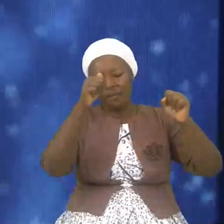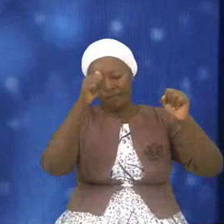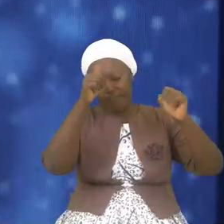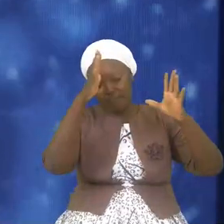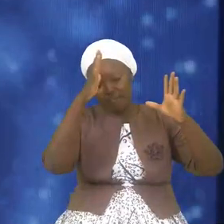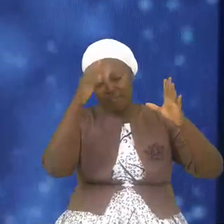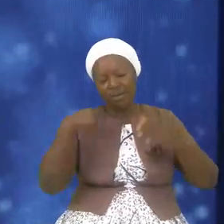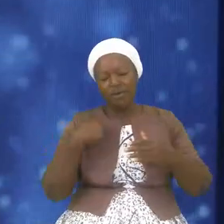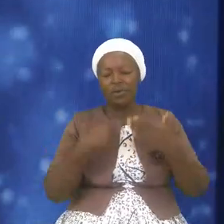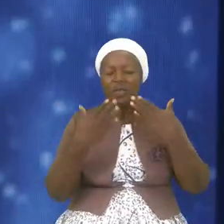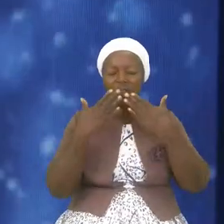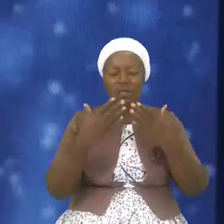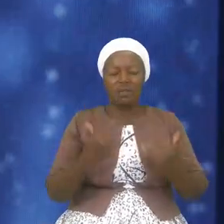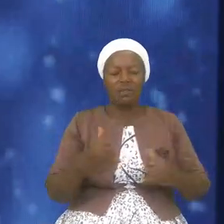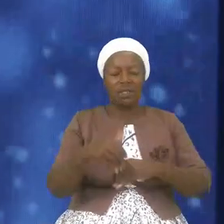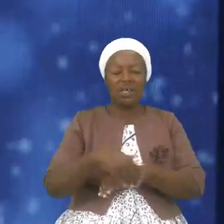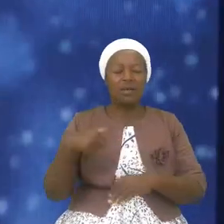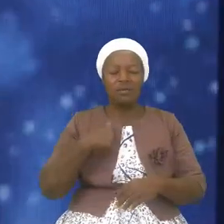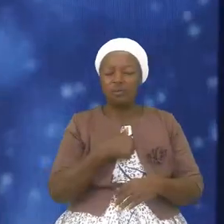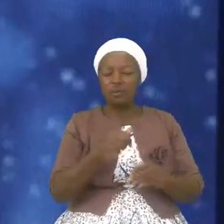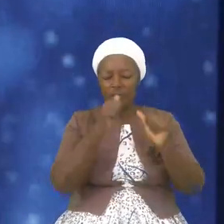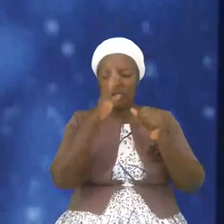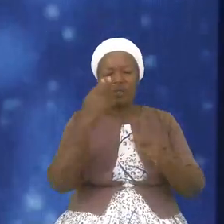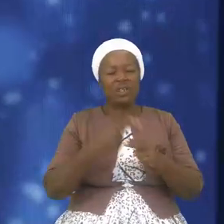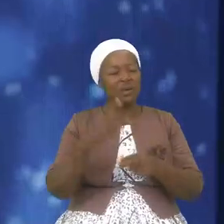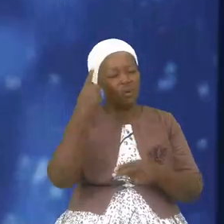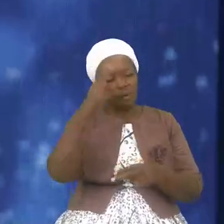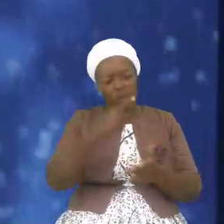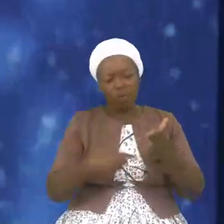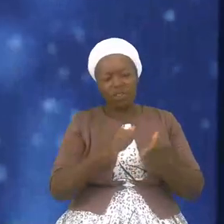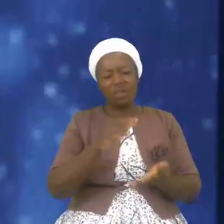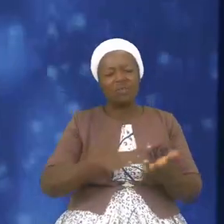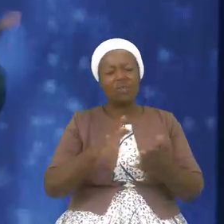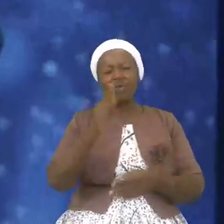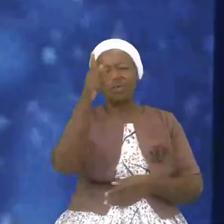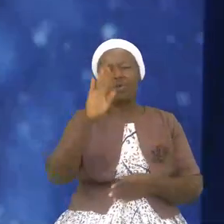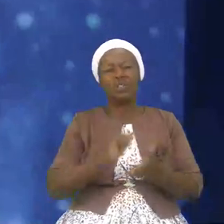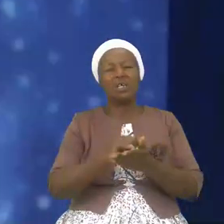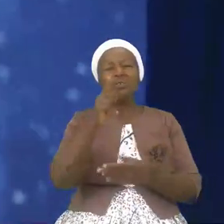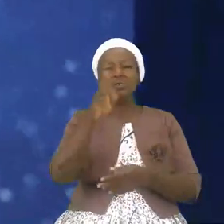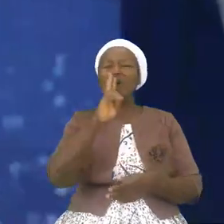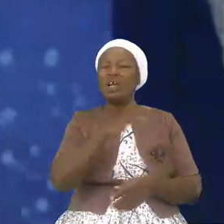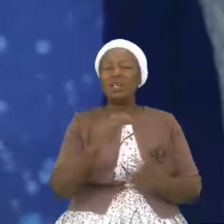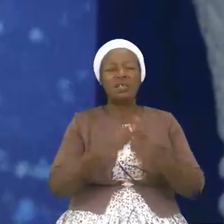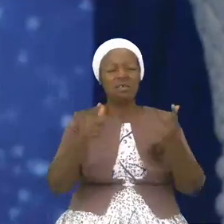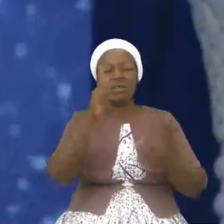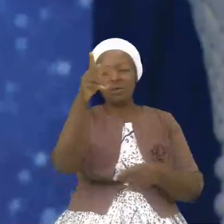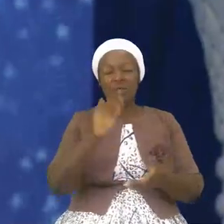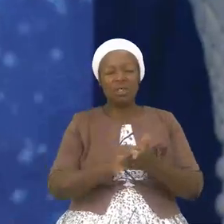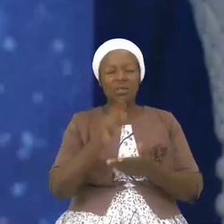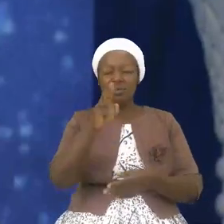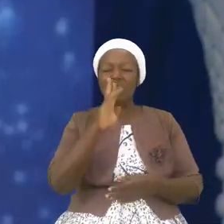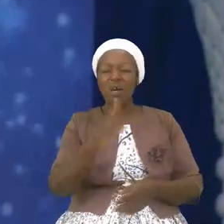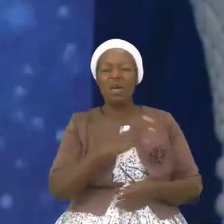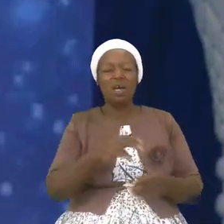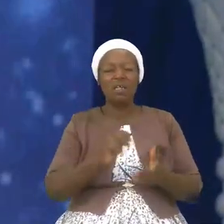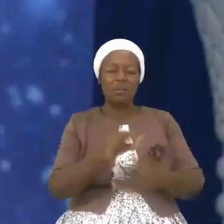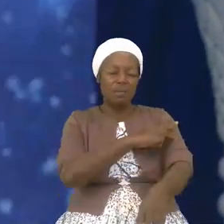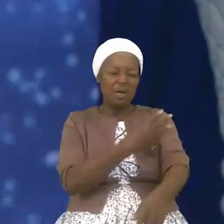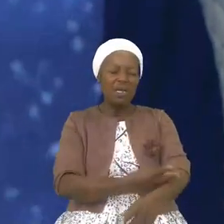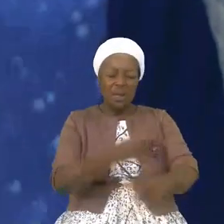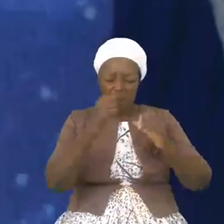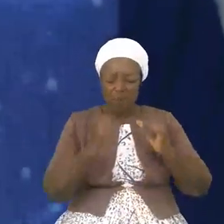Père, nous te remercions ce soir, nous bénissons ton nom. Oh, quel Dieu glorieux es-tu, un grand Dieu que tu es,